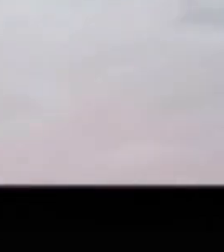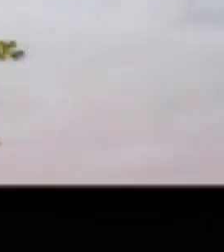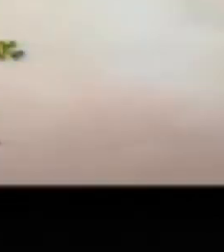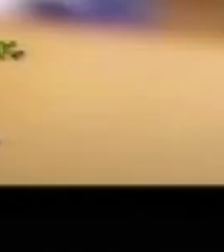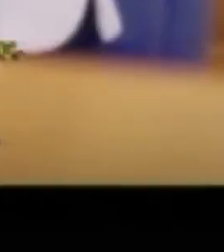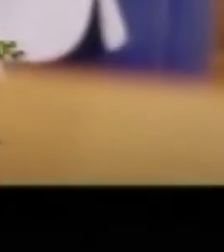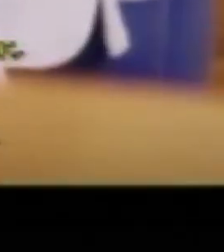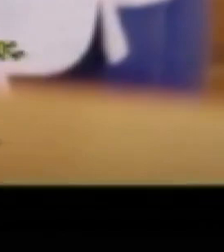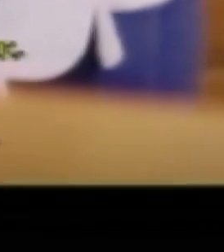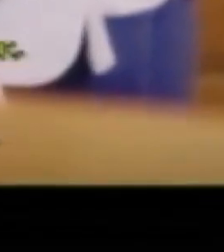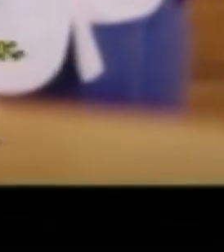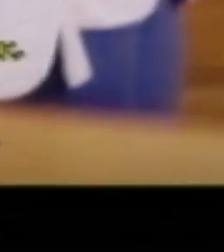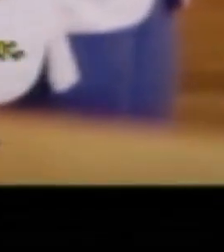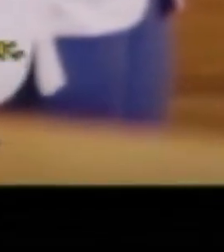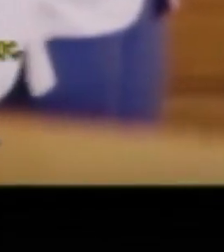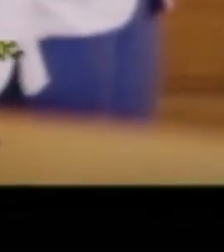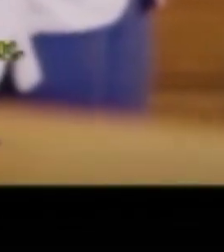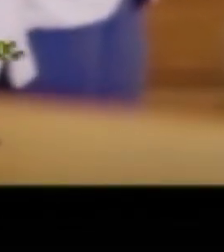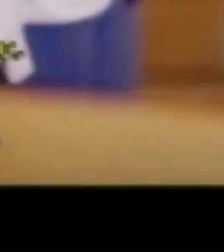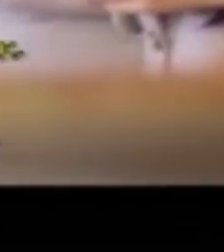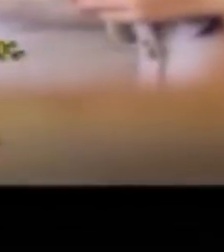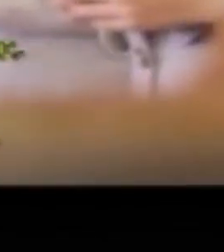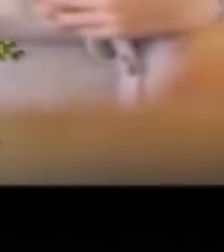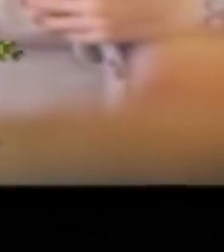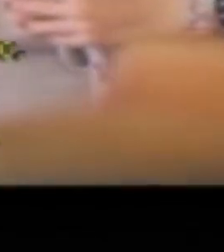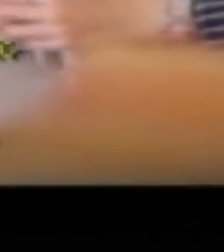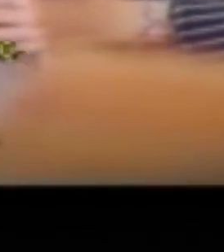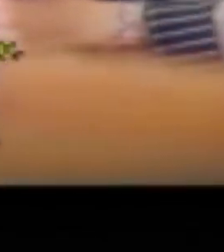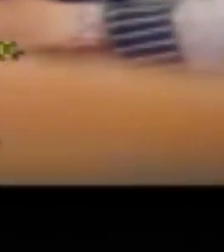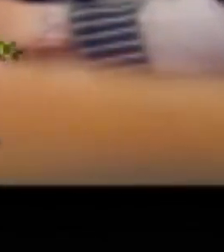امين قامت ريس